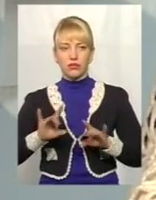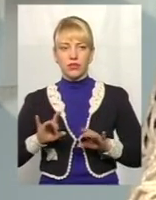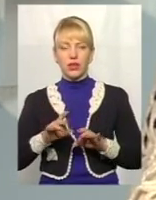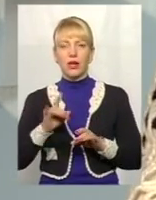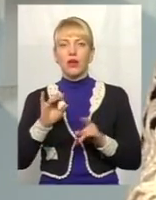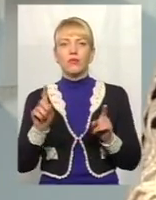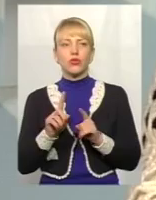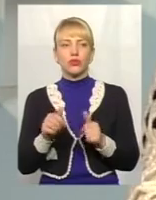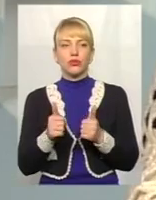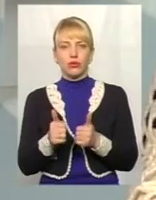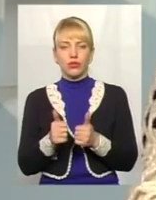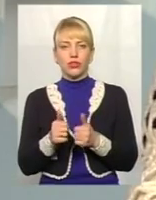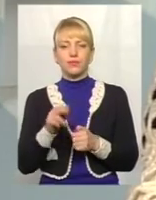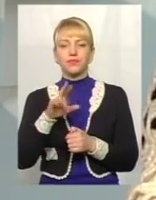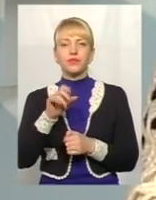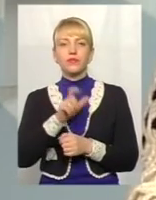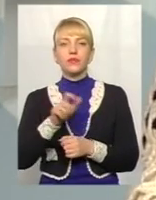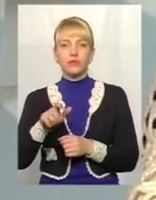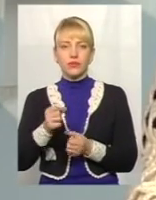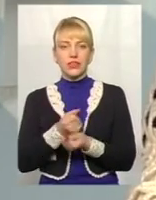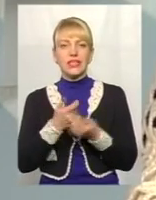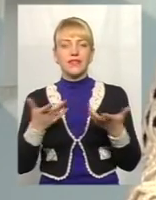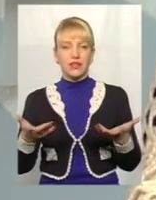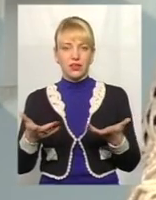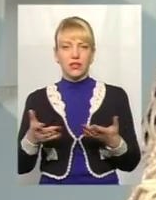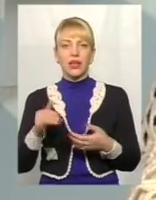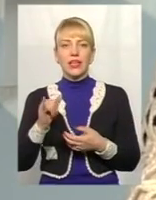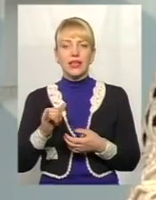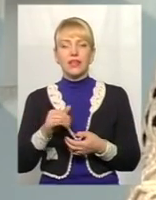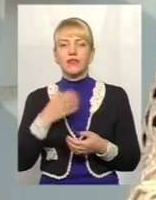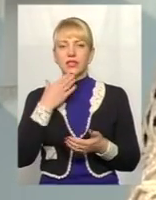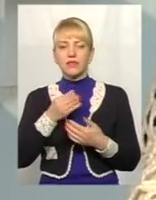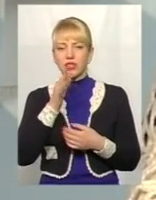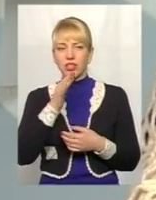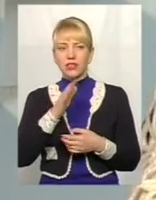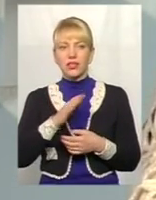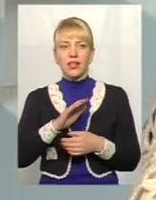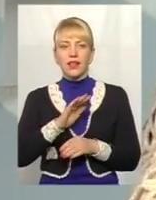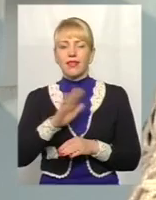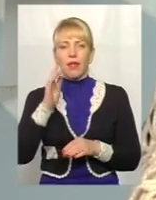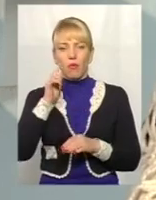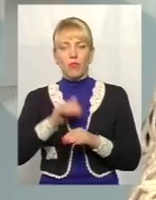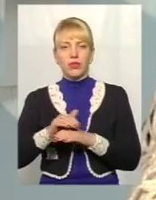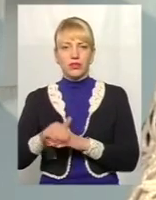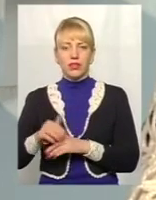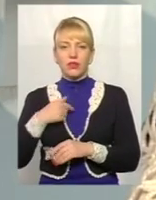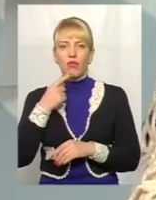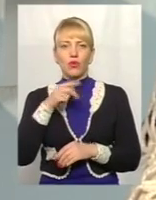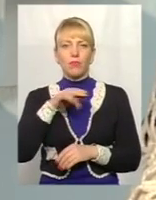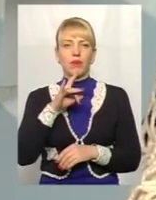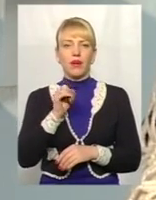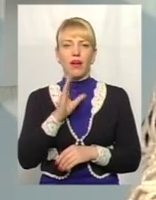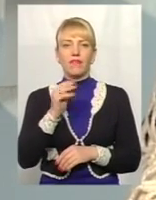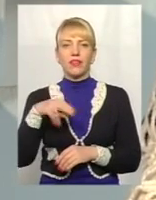про щось хороше, про людей світлих і в свій час непомітних. Я говорю про праведників